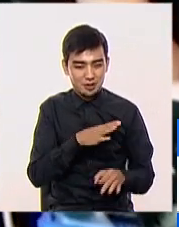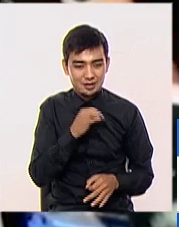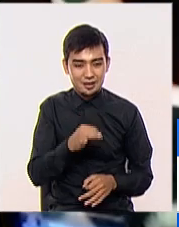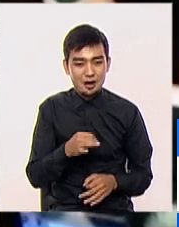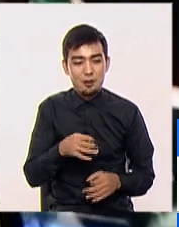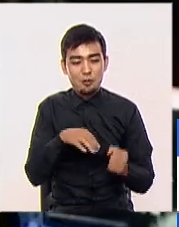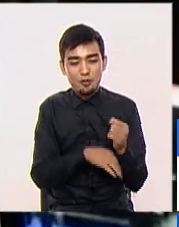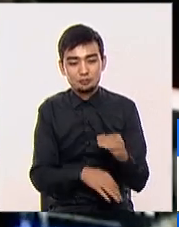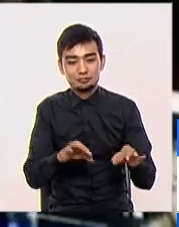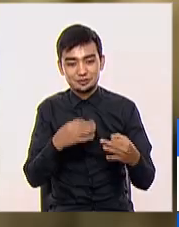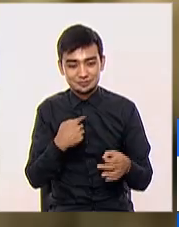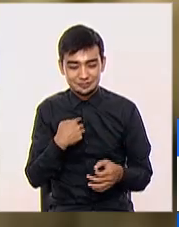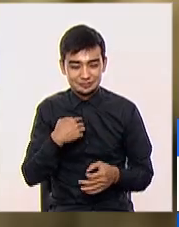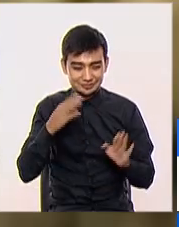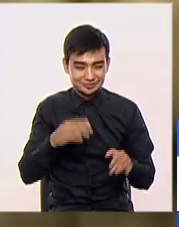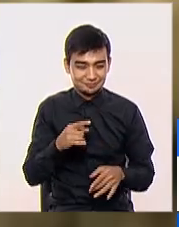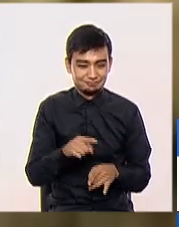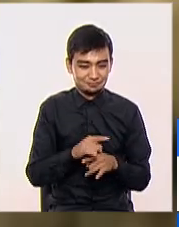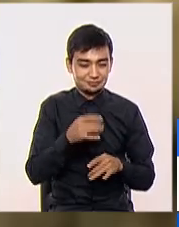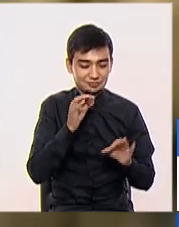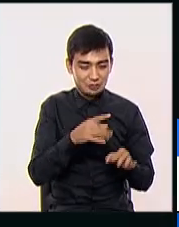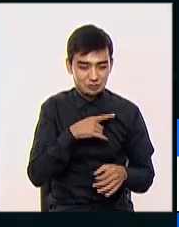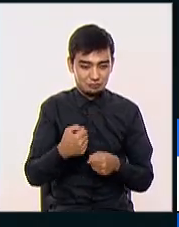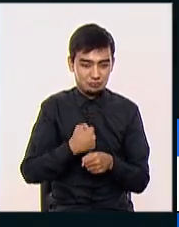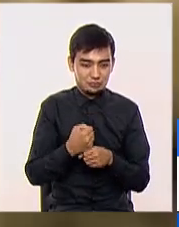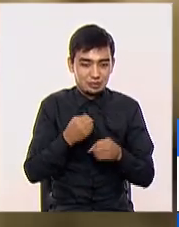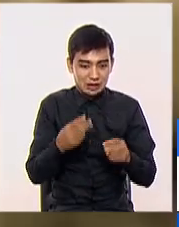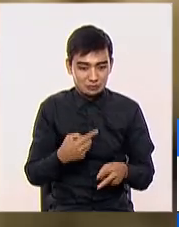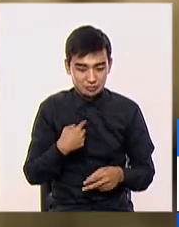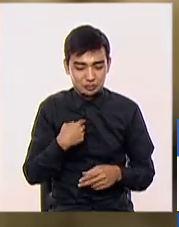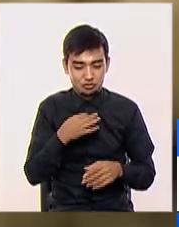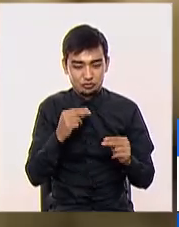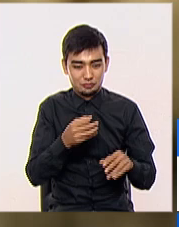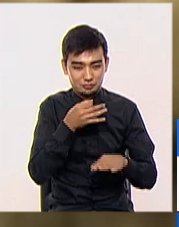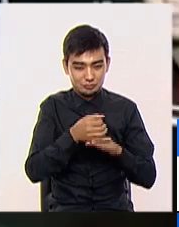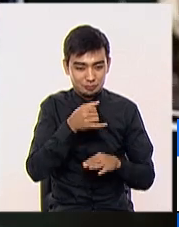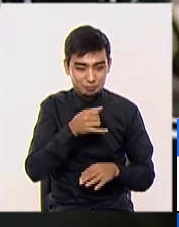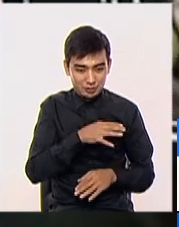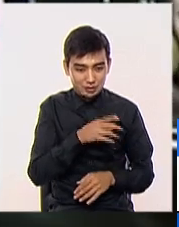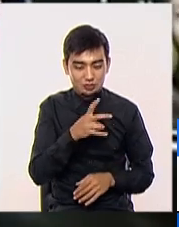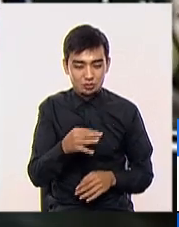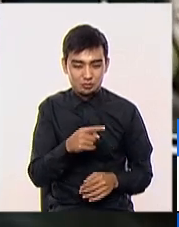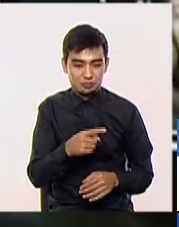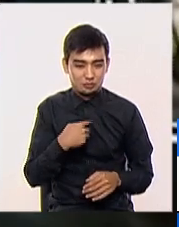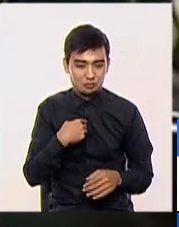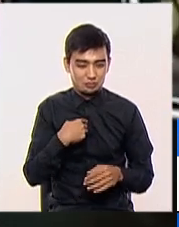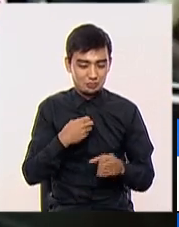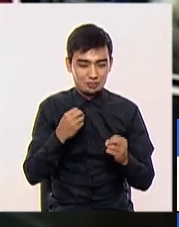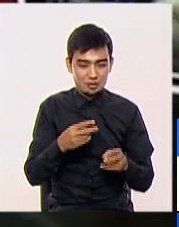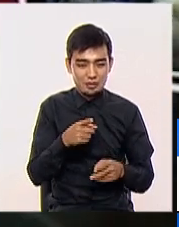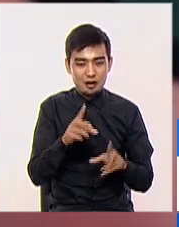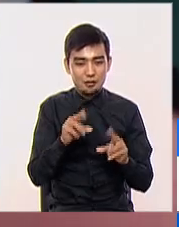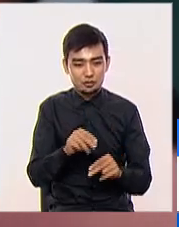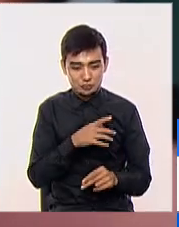что оговорил себя, так как его избивали. В итоге Рузахунова признали потерпевшим и уже не в первый раз приглашают в Казахстан. Ему